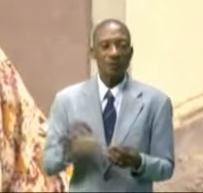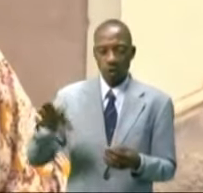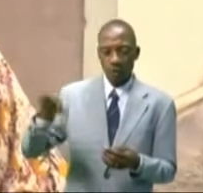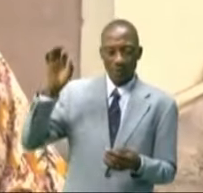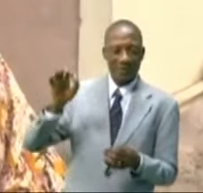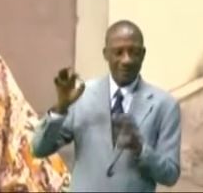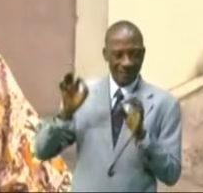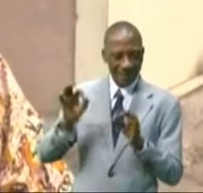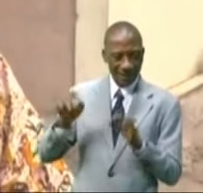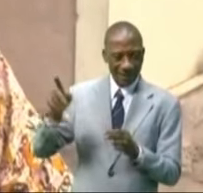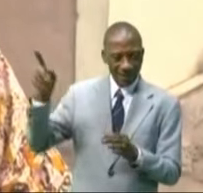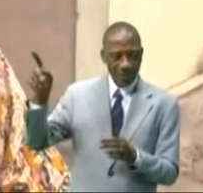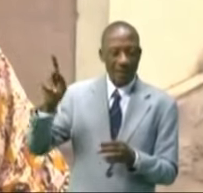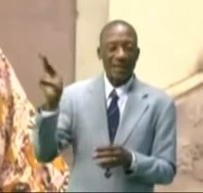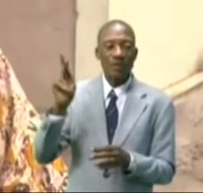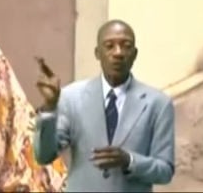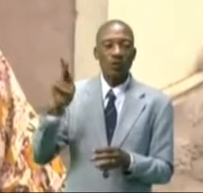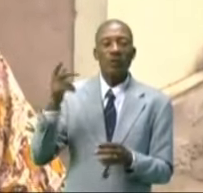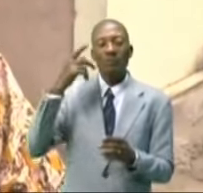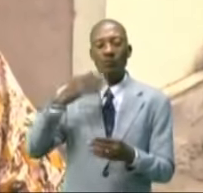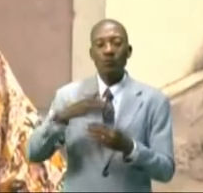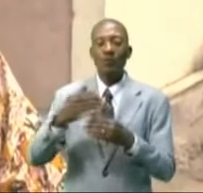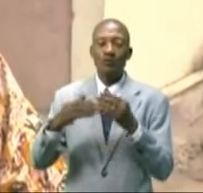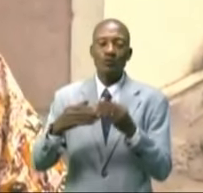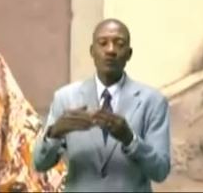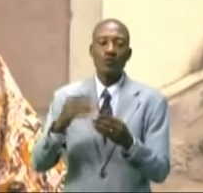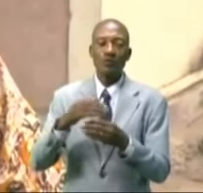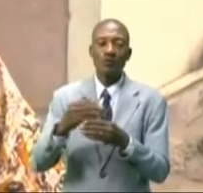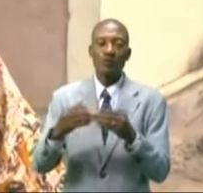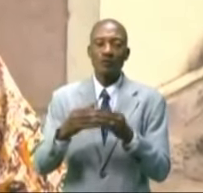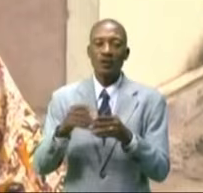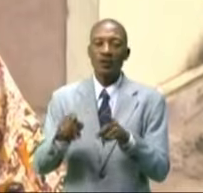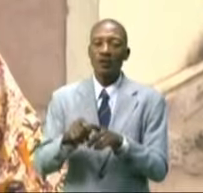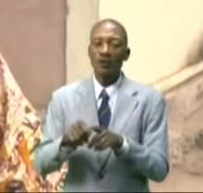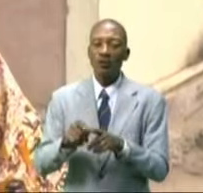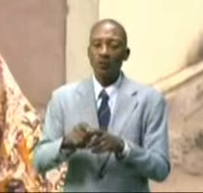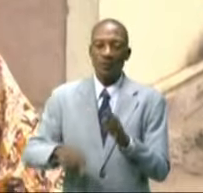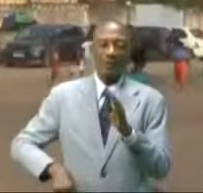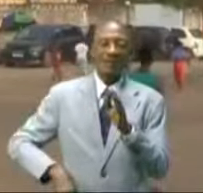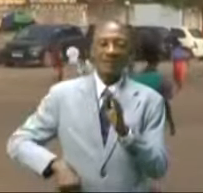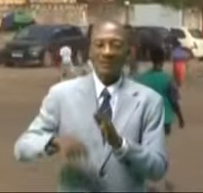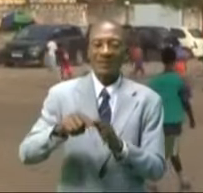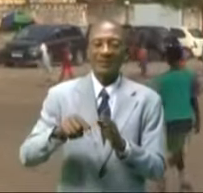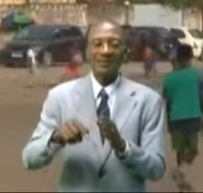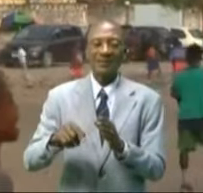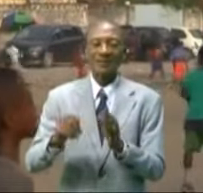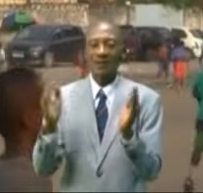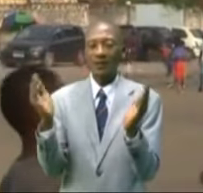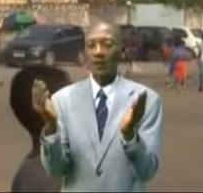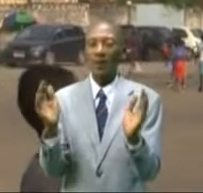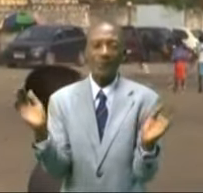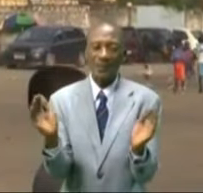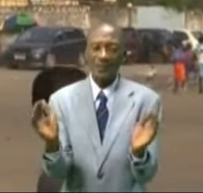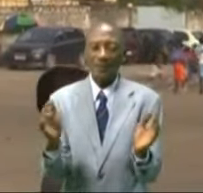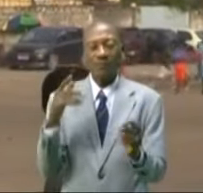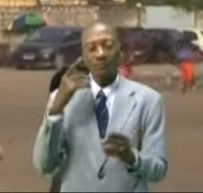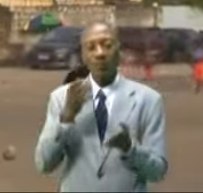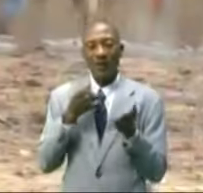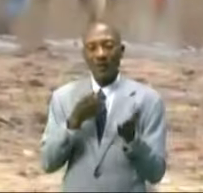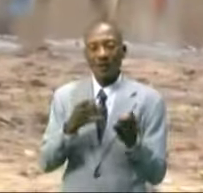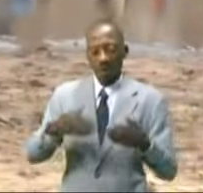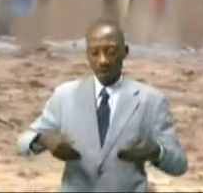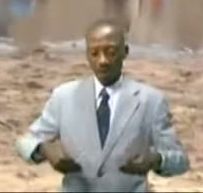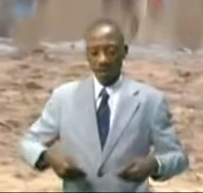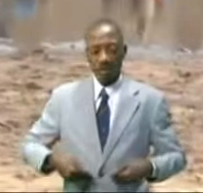je crois que nous sommes très chanceuses que notre site puisse être choisi. Vraiment, c'est un bon